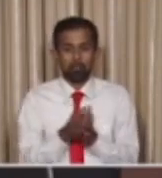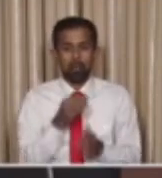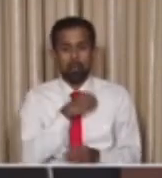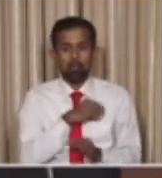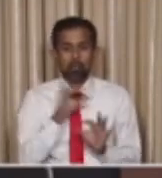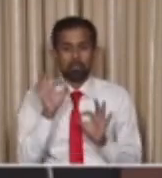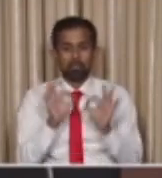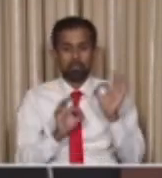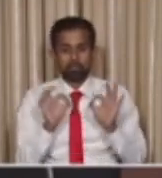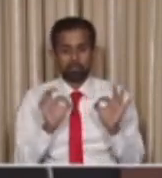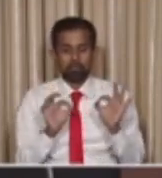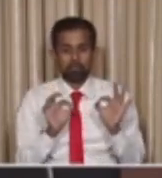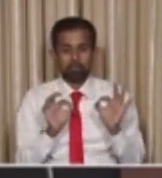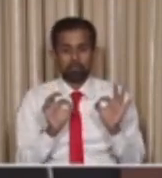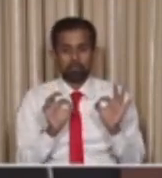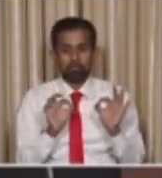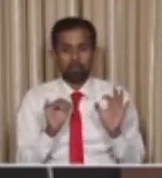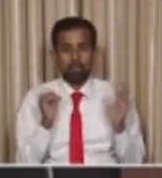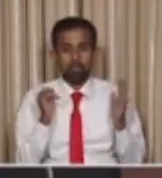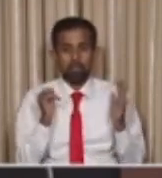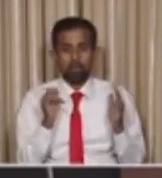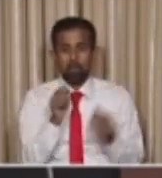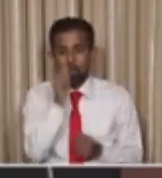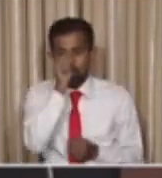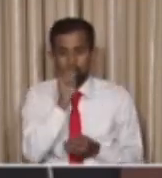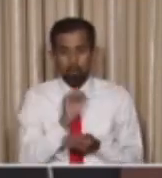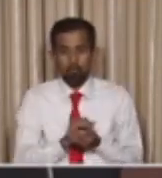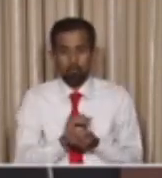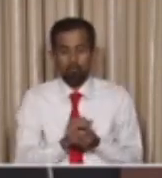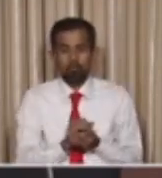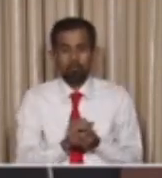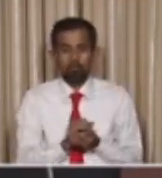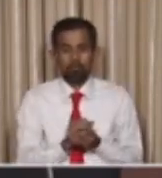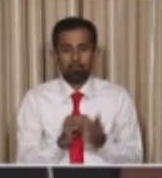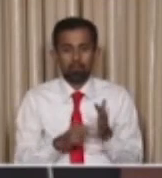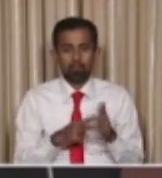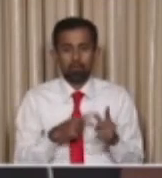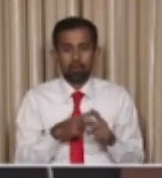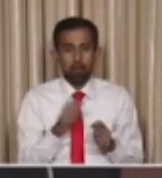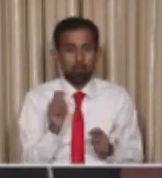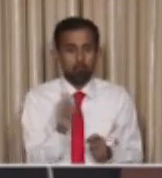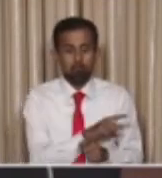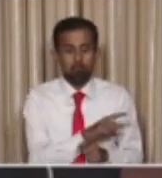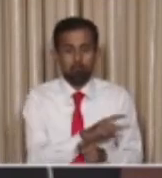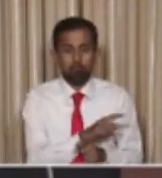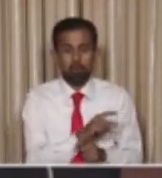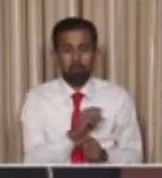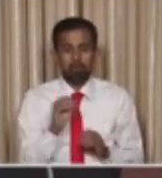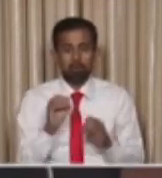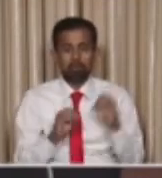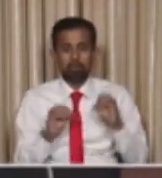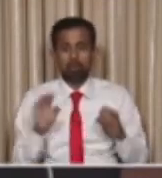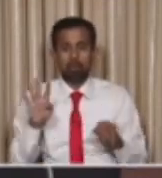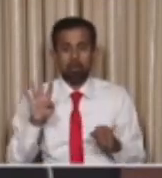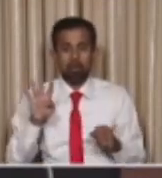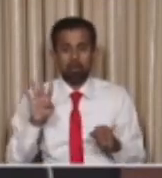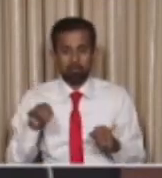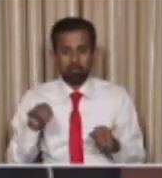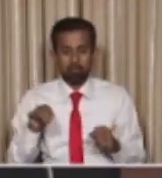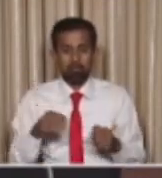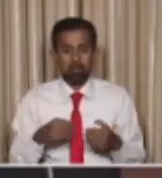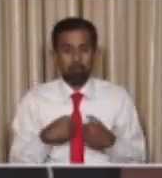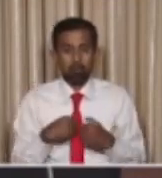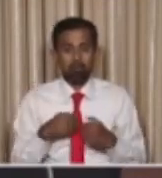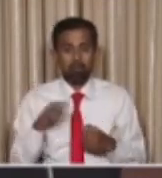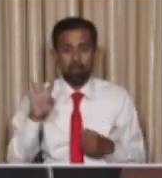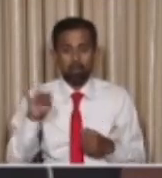ලාභයෙන් 100ට 60ක් හංගනවා. බදු ගෙවන්නේ ආදායම 100ට 40කට. අපි ඒ